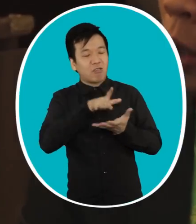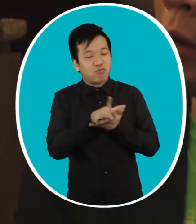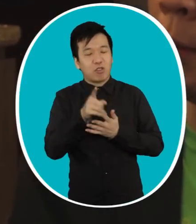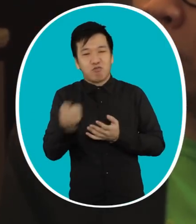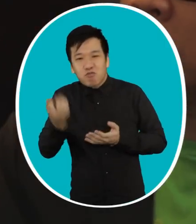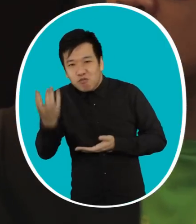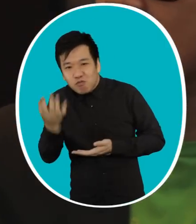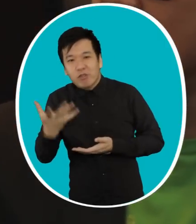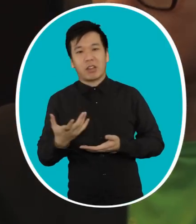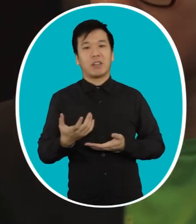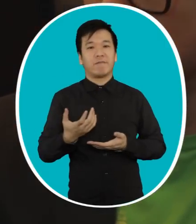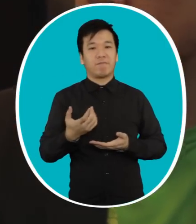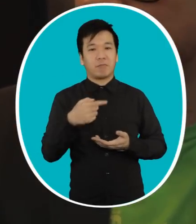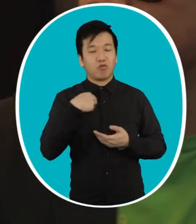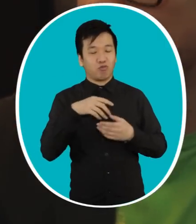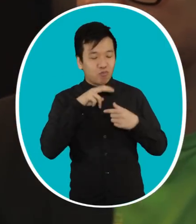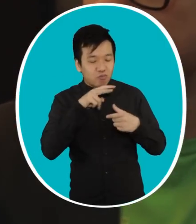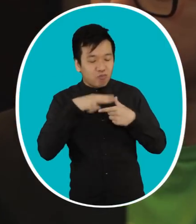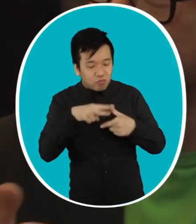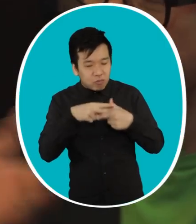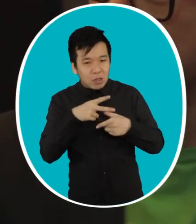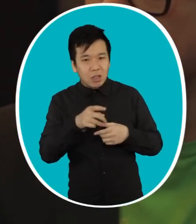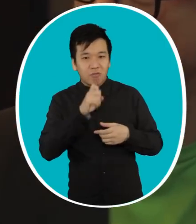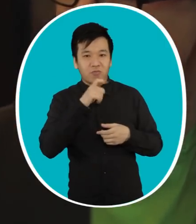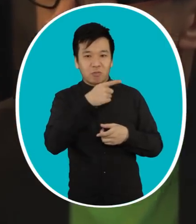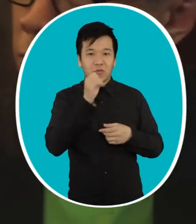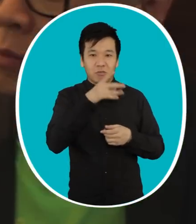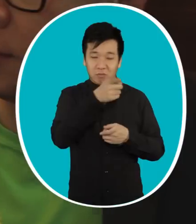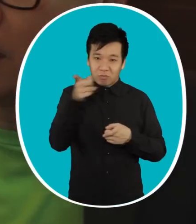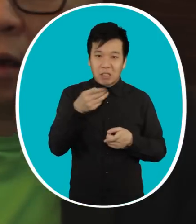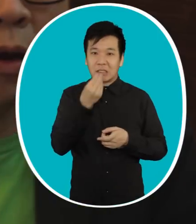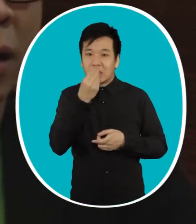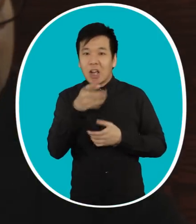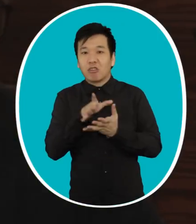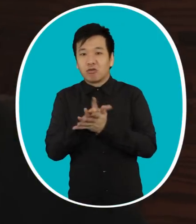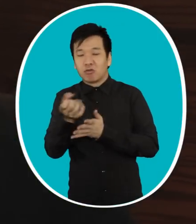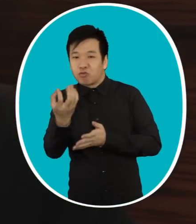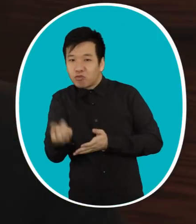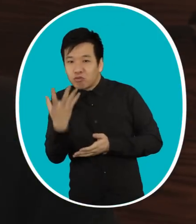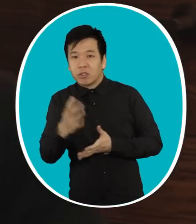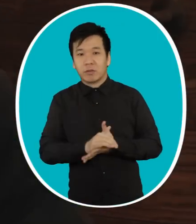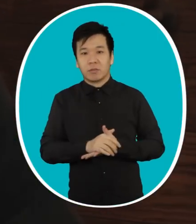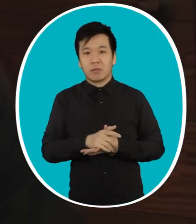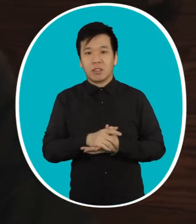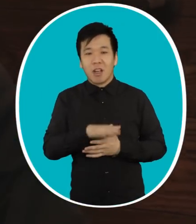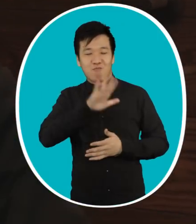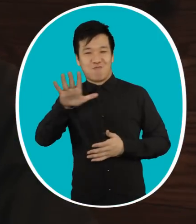係素食， 推咯，我咪推緊咯，而家 同埋推緊。咁你使唔使講啲金句嚟叫大家素食？ 哦，咁啊，梗係唔熟唔